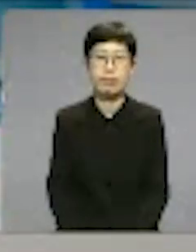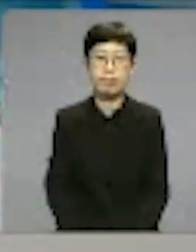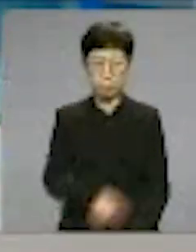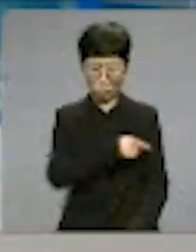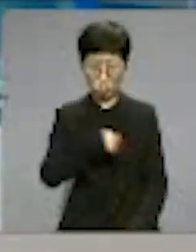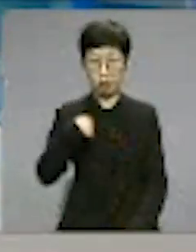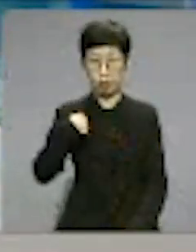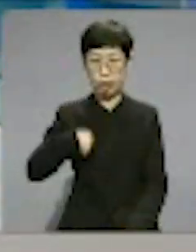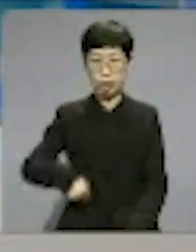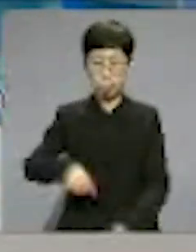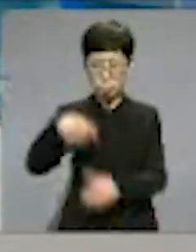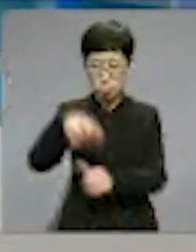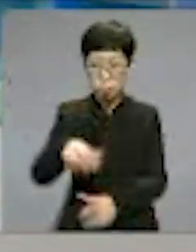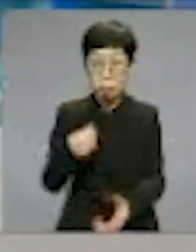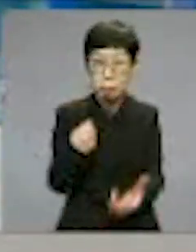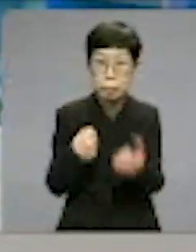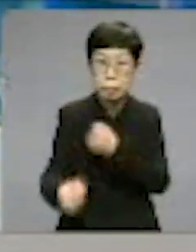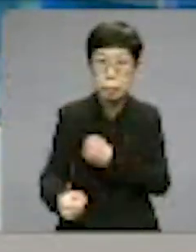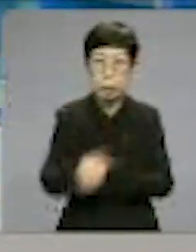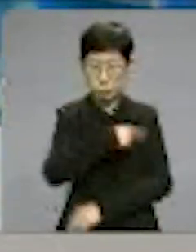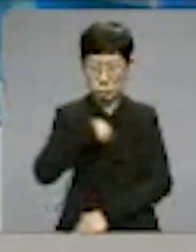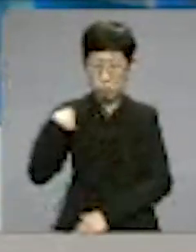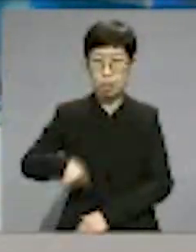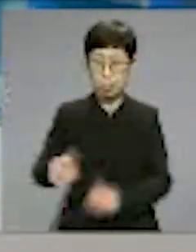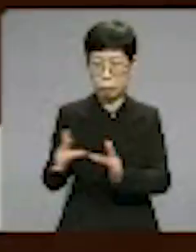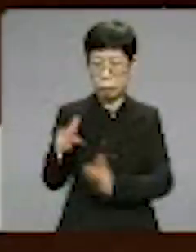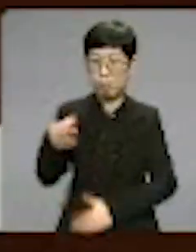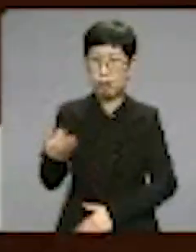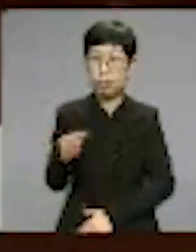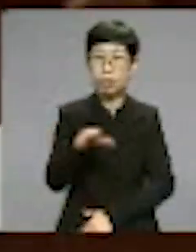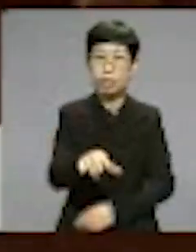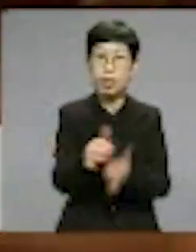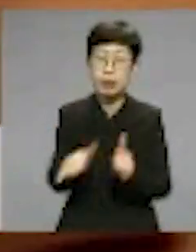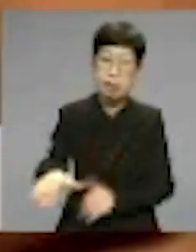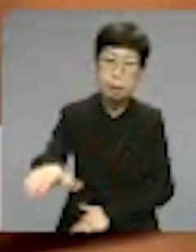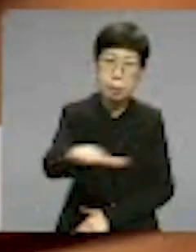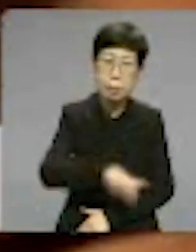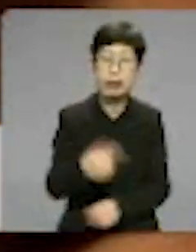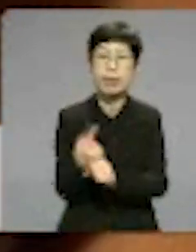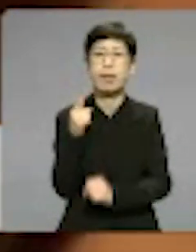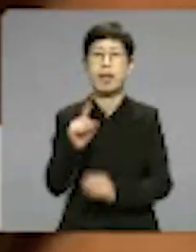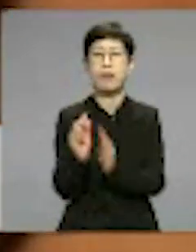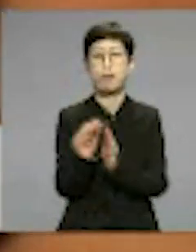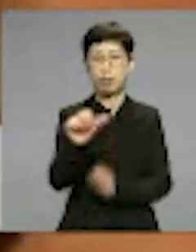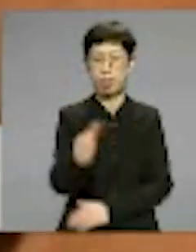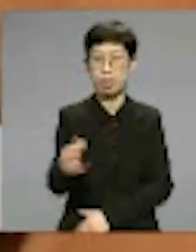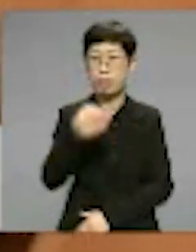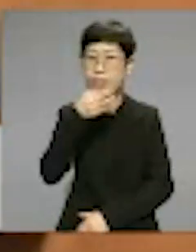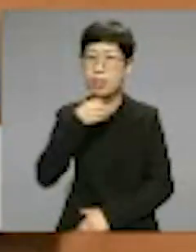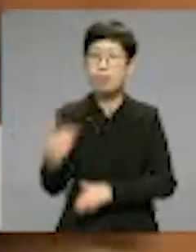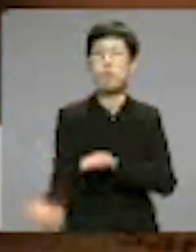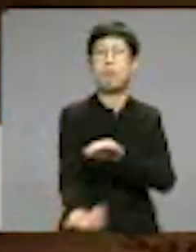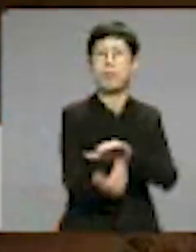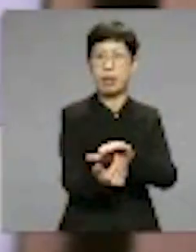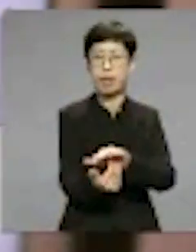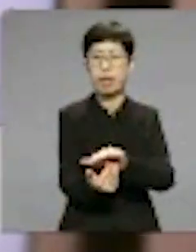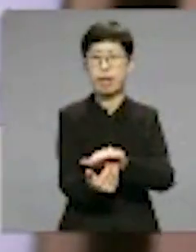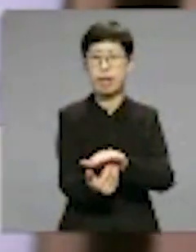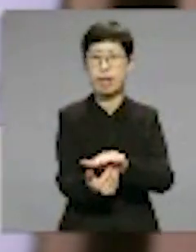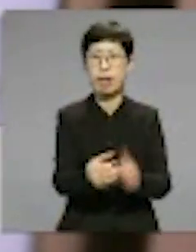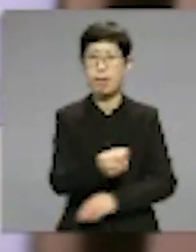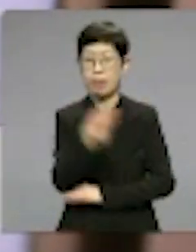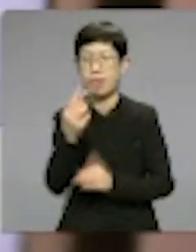중국 당국의 규제에도 불구하고 중국 가상 화폐 투자자들이 지난해 1조 5천억 원의 이익을 달성했다는 홍콩 언론